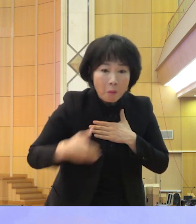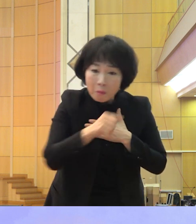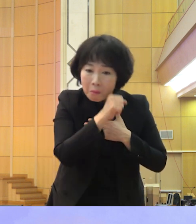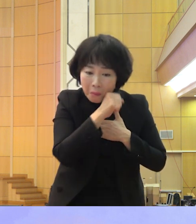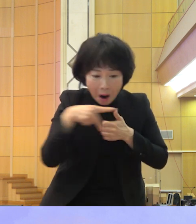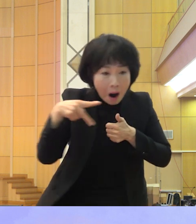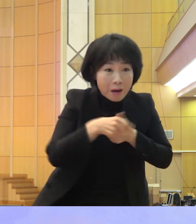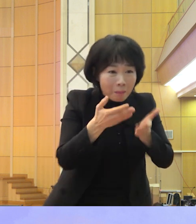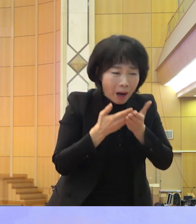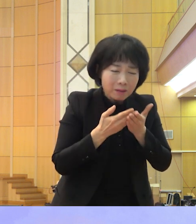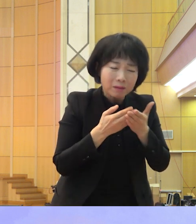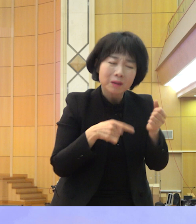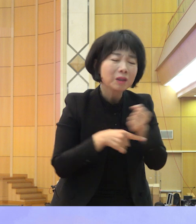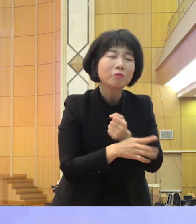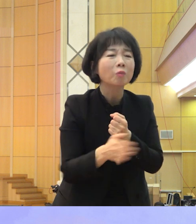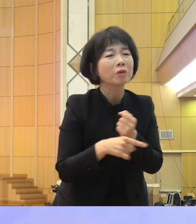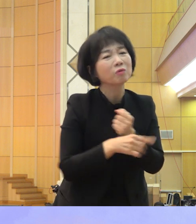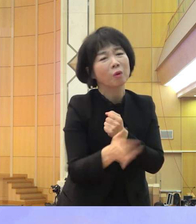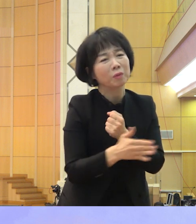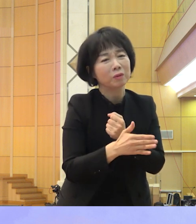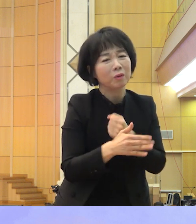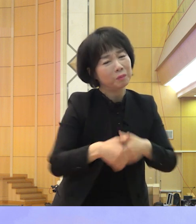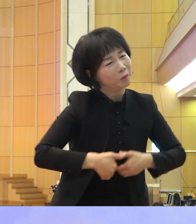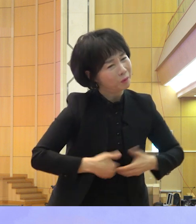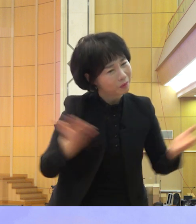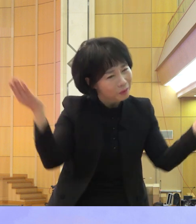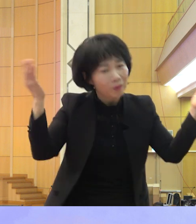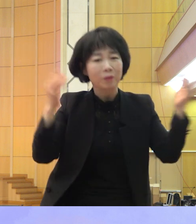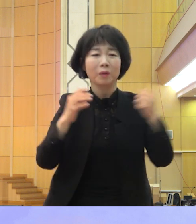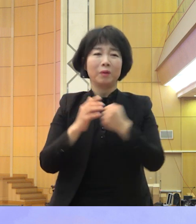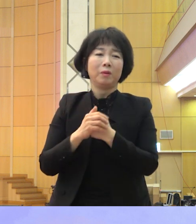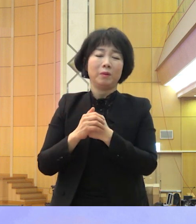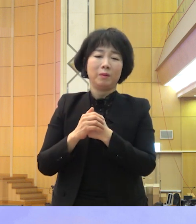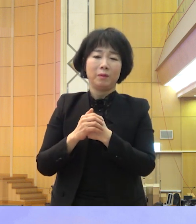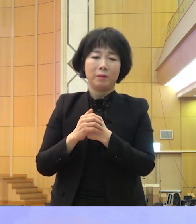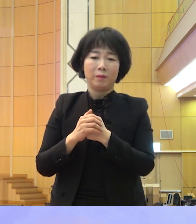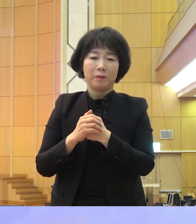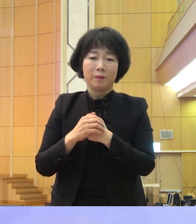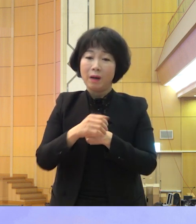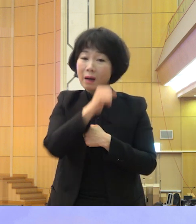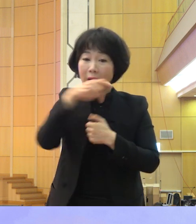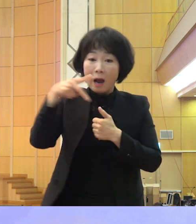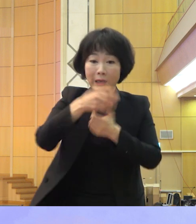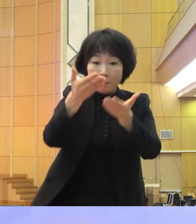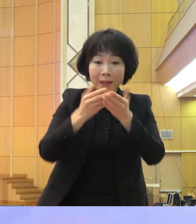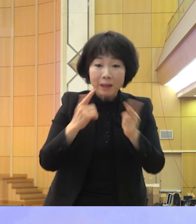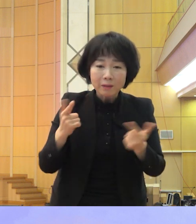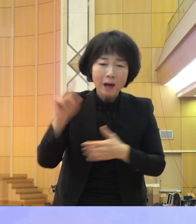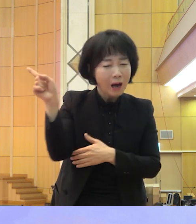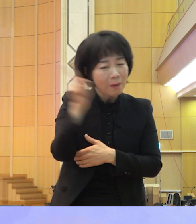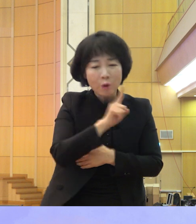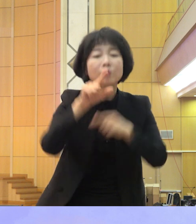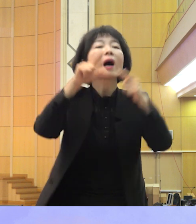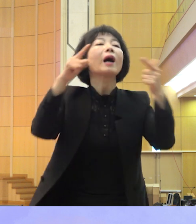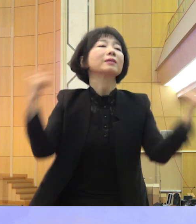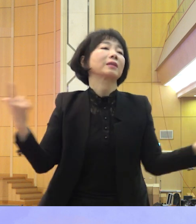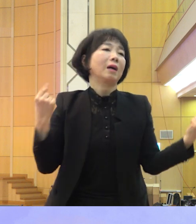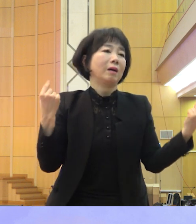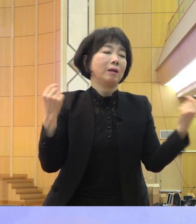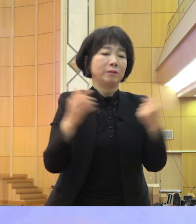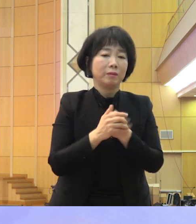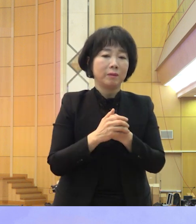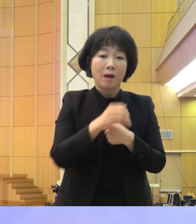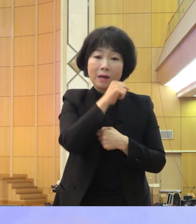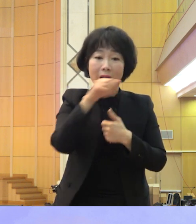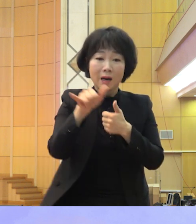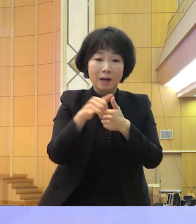할례 받는 것은 이제 소용이 없으니 할례 받은 것도 아무것도 아니요, 할례 받지 아니한 것도 아무것도 아니로되,